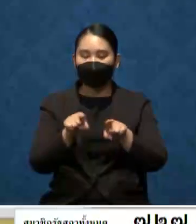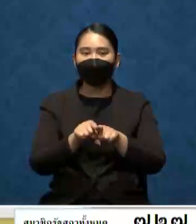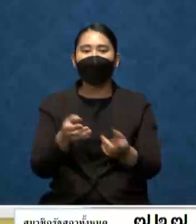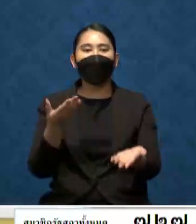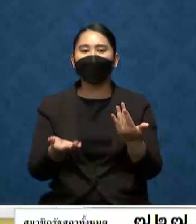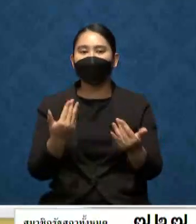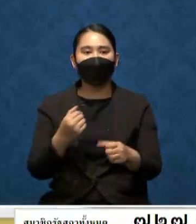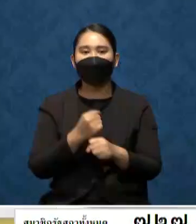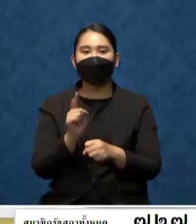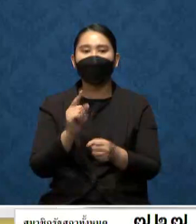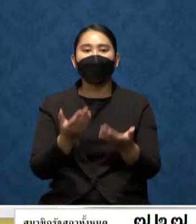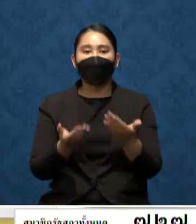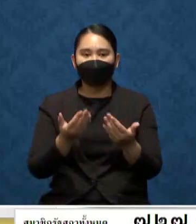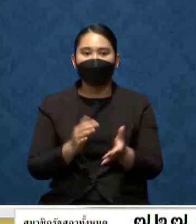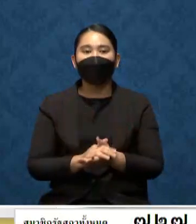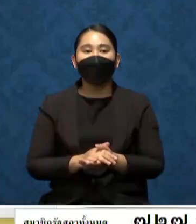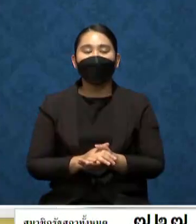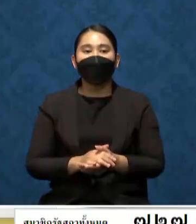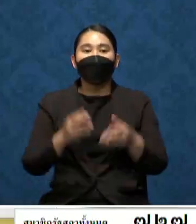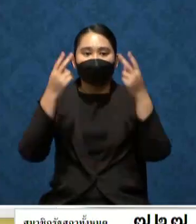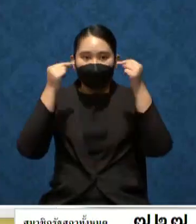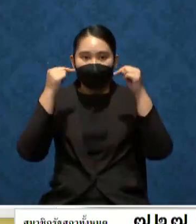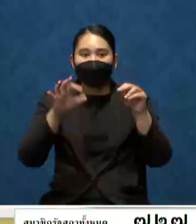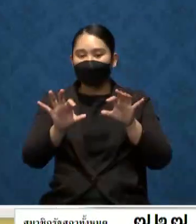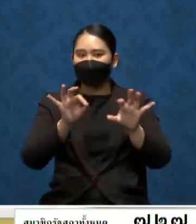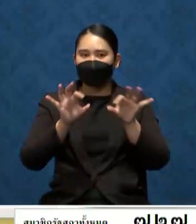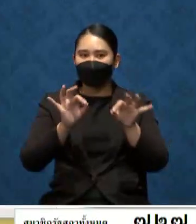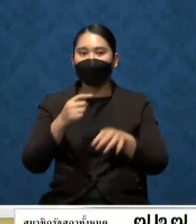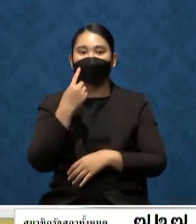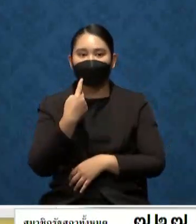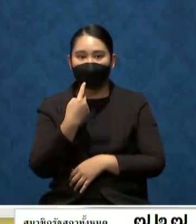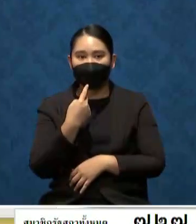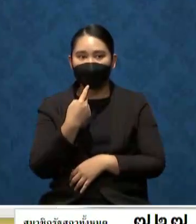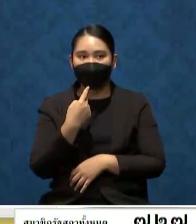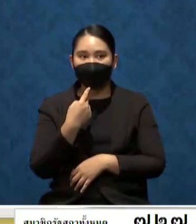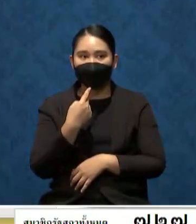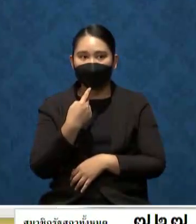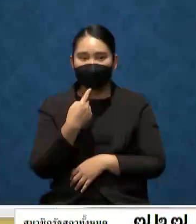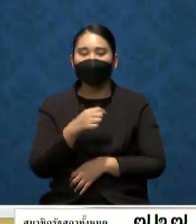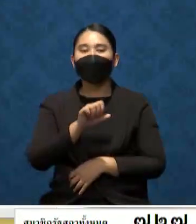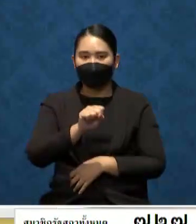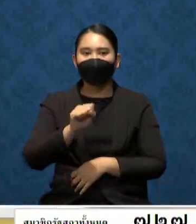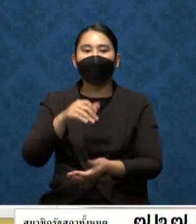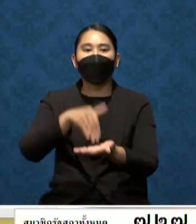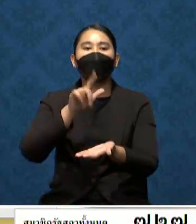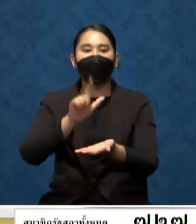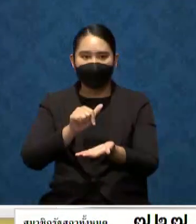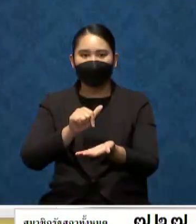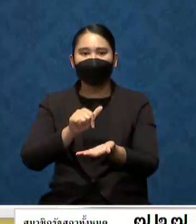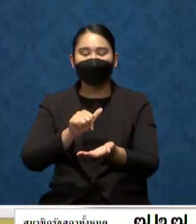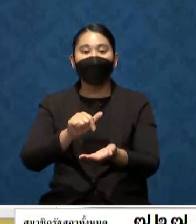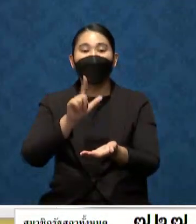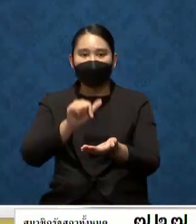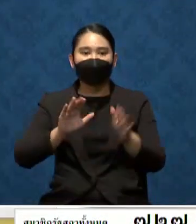เรื่องนี้การเลือกนายกเนี่ยมันยังไงก็ต้องเป็นสภาผู้แทนนี่แหละที่จะต้องเป็นหลักแล้วก็สภาผู้